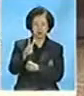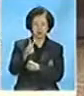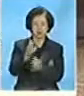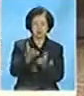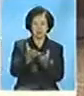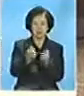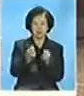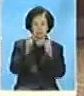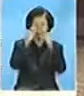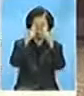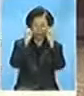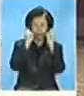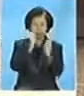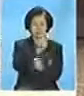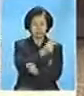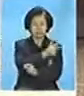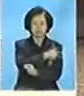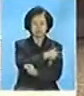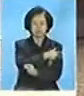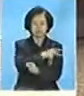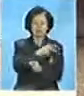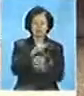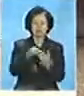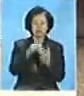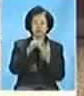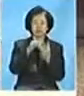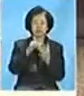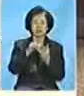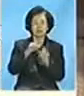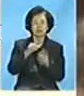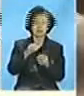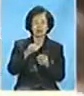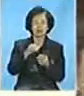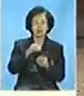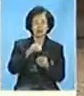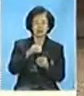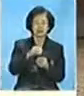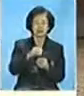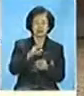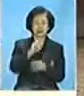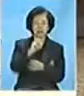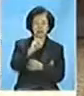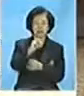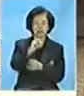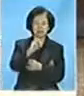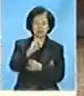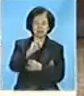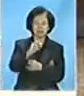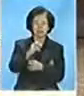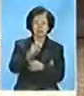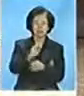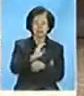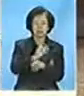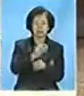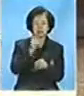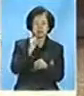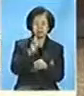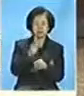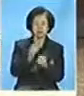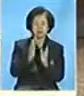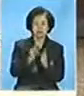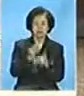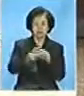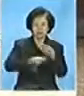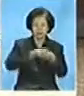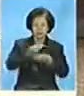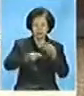ดุสิตบัณฑิตเกียรติศักดิ์ในสาขานิเทศศาสตร์ผมเป็นนักธุรกิจมาตลอดชีวิตอย่างที่ได้ก